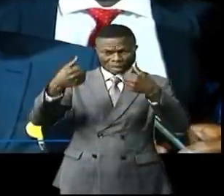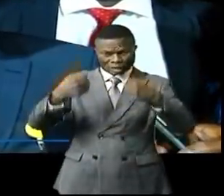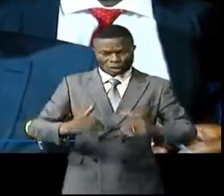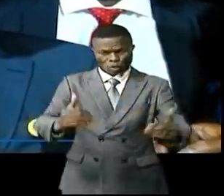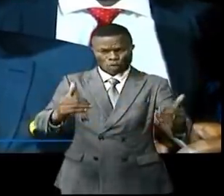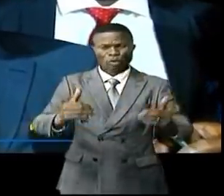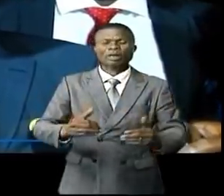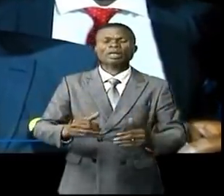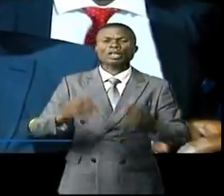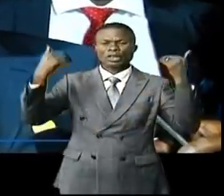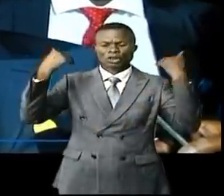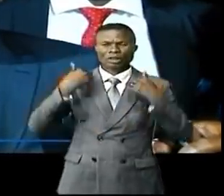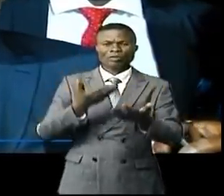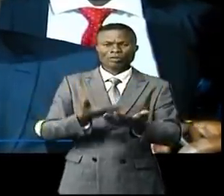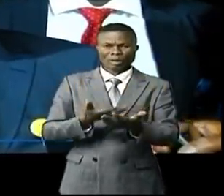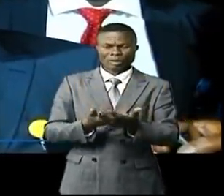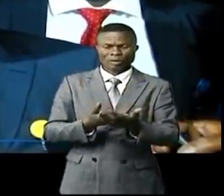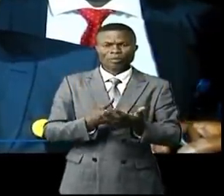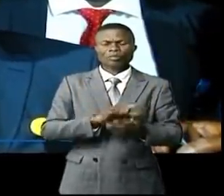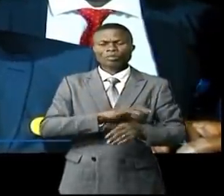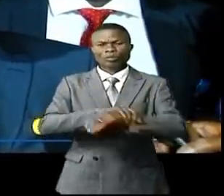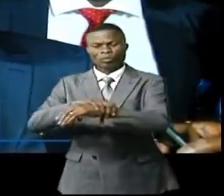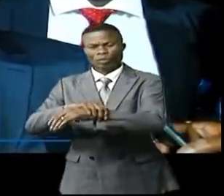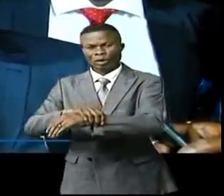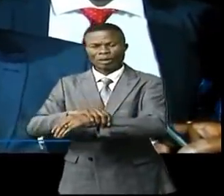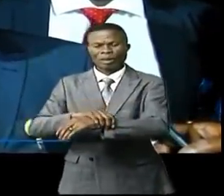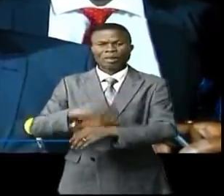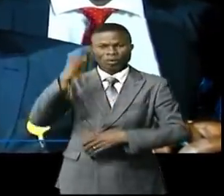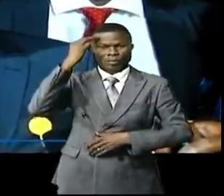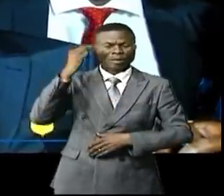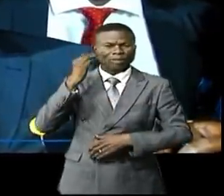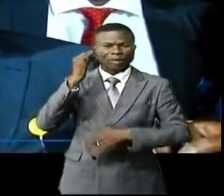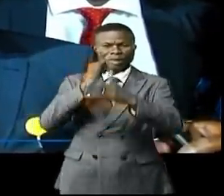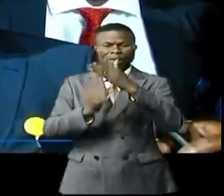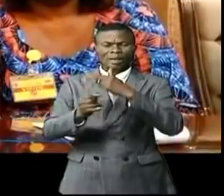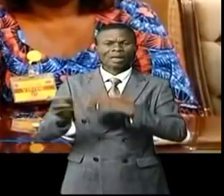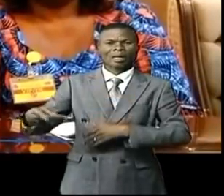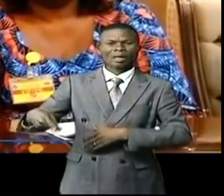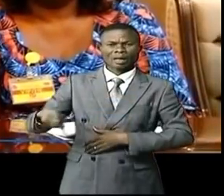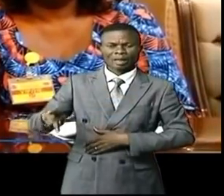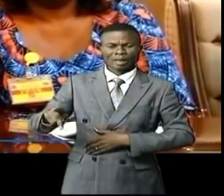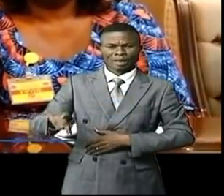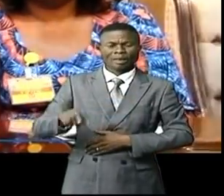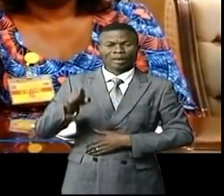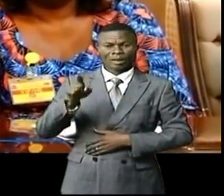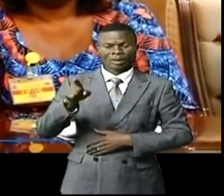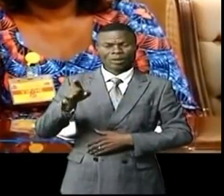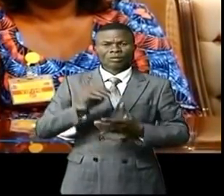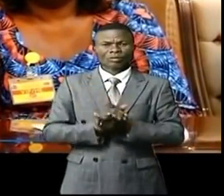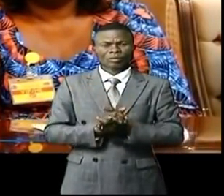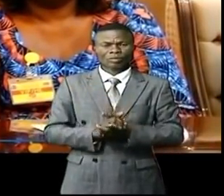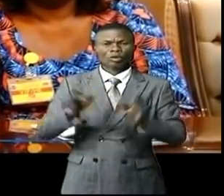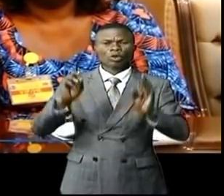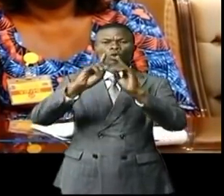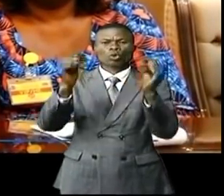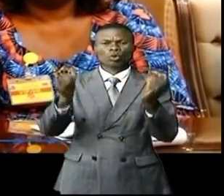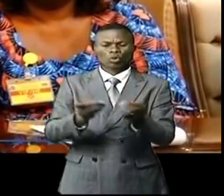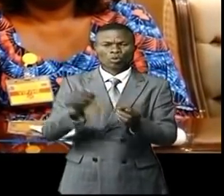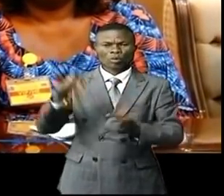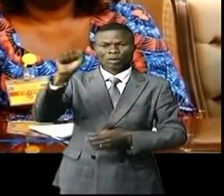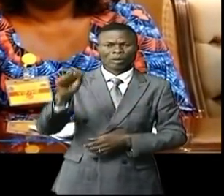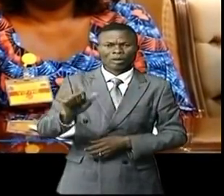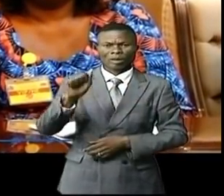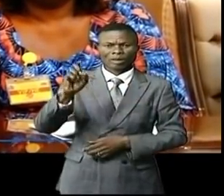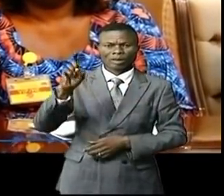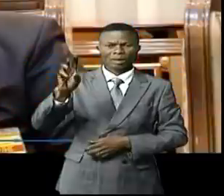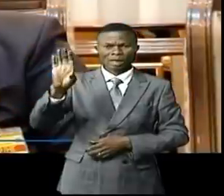exercice. Conduite auprès du chef de l'État par le ministre de l'intégration régionale Didier Mazinga, la délégation de la SADC a